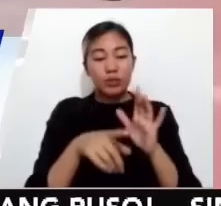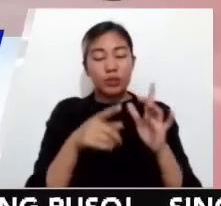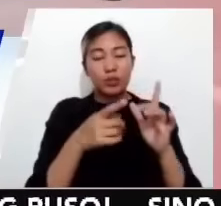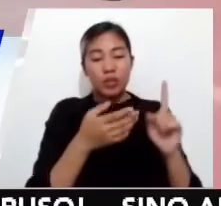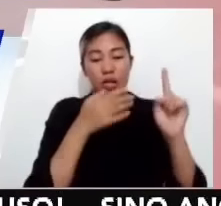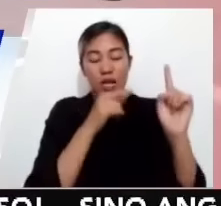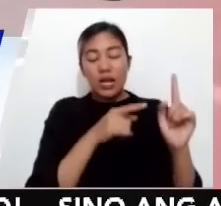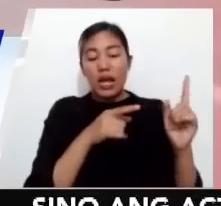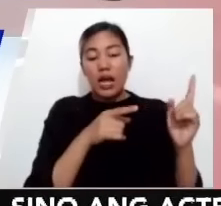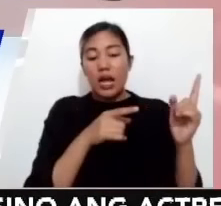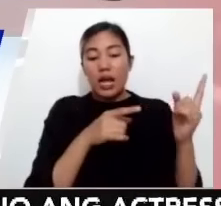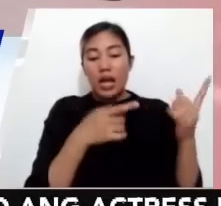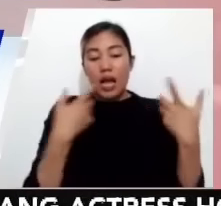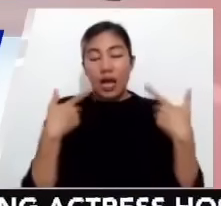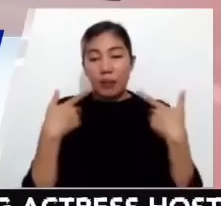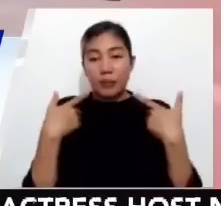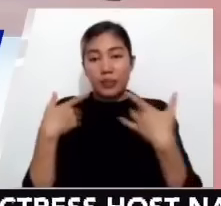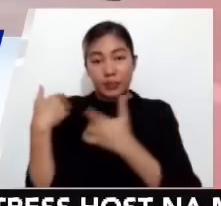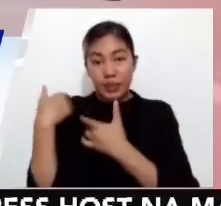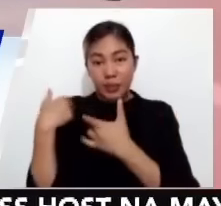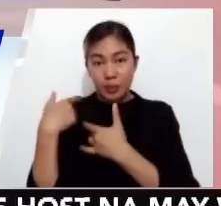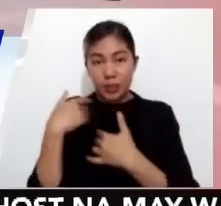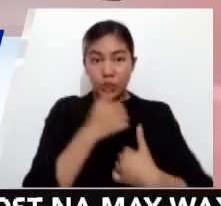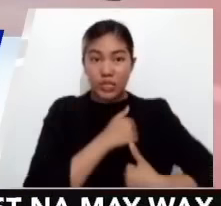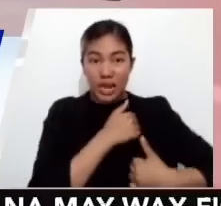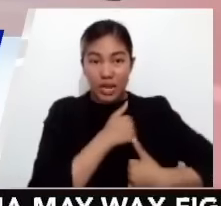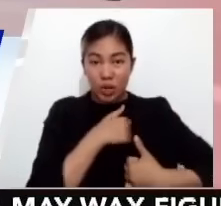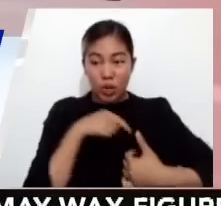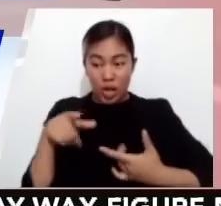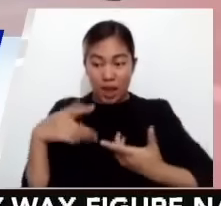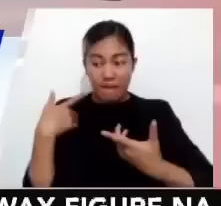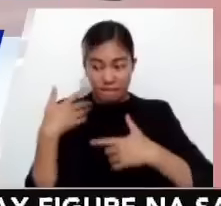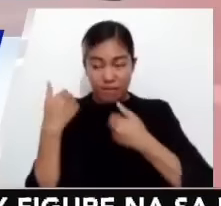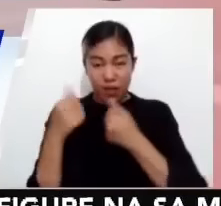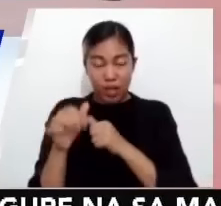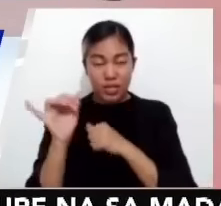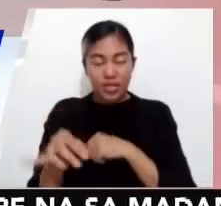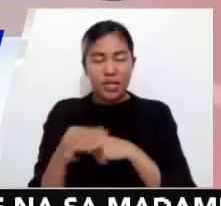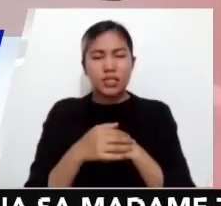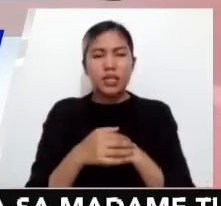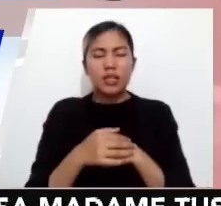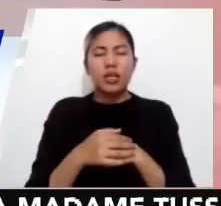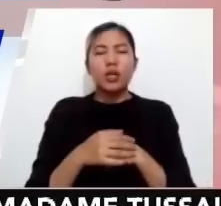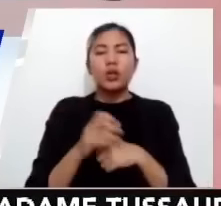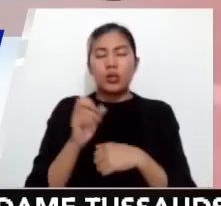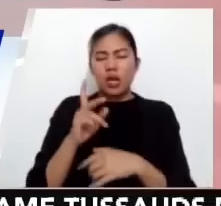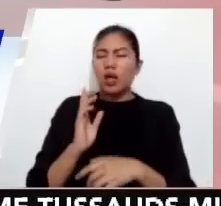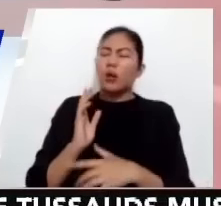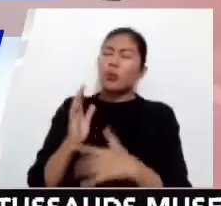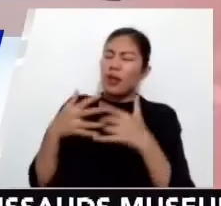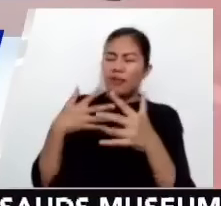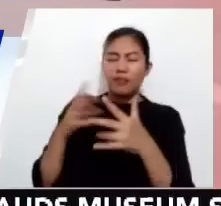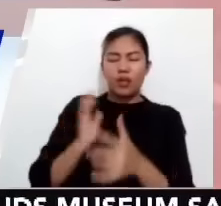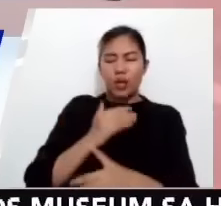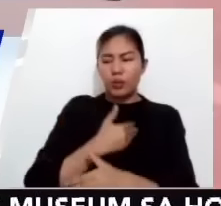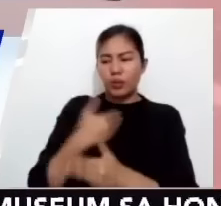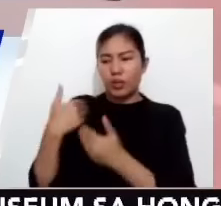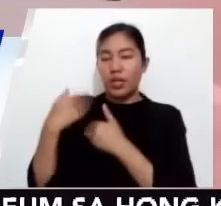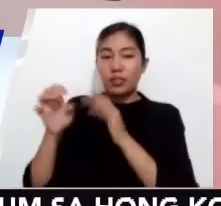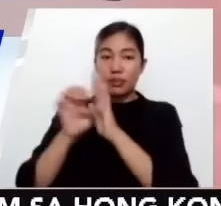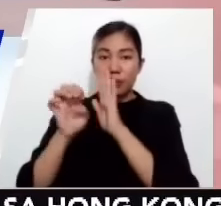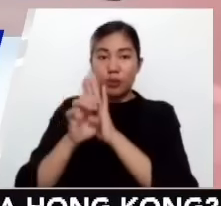Kami po, sir, kung ano po yung mandato namin and our mission, we do so accordingly po. So ang mission po ng Presidential Security Command